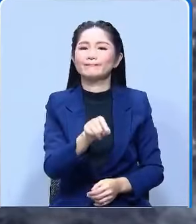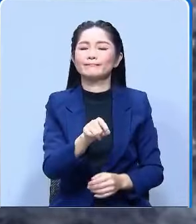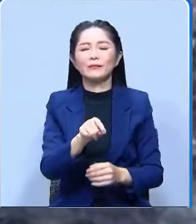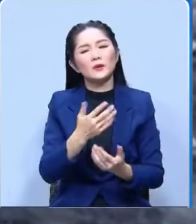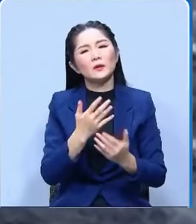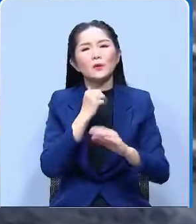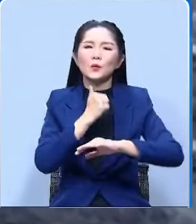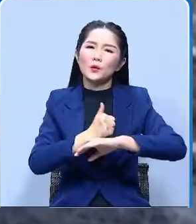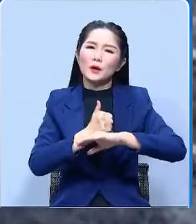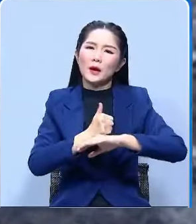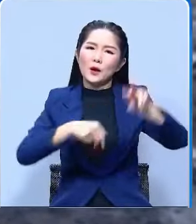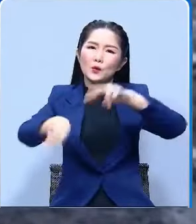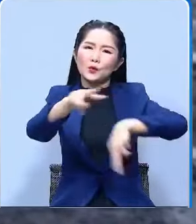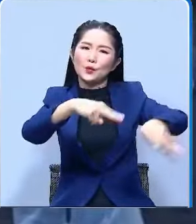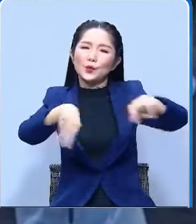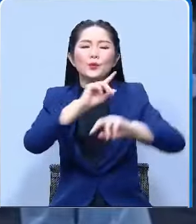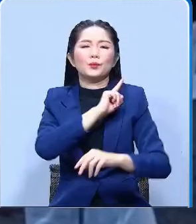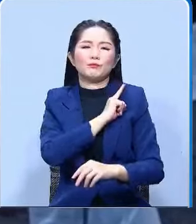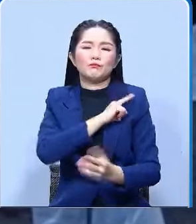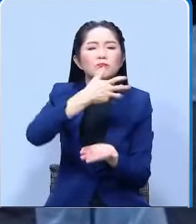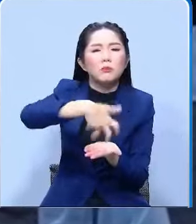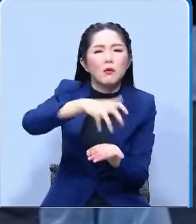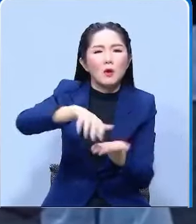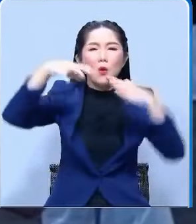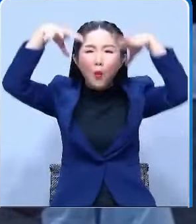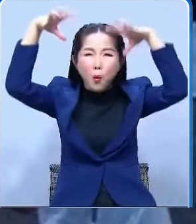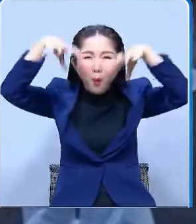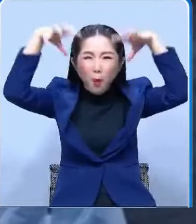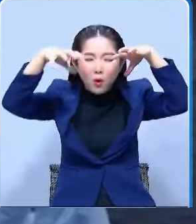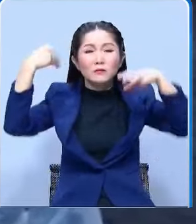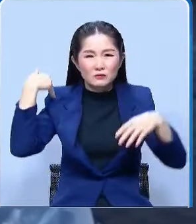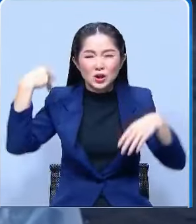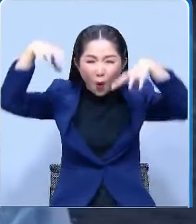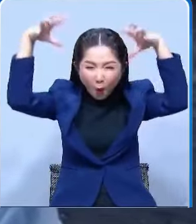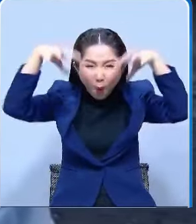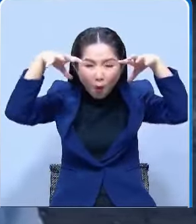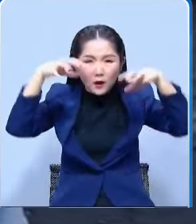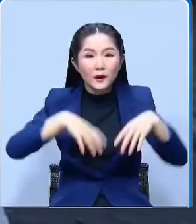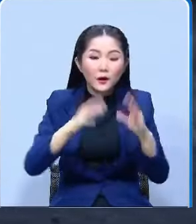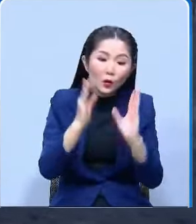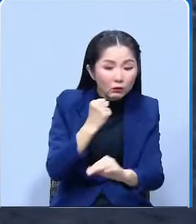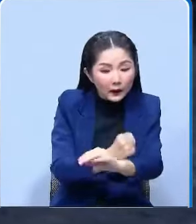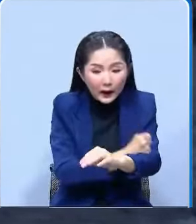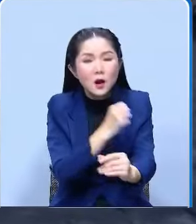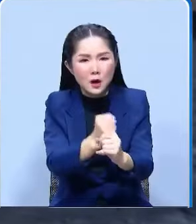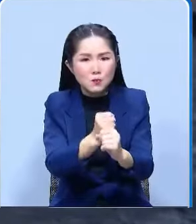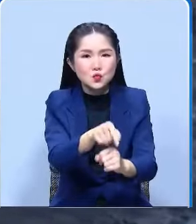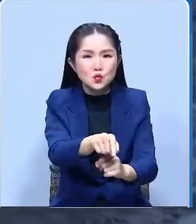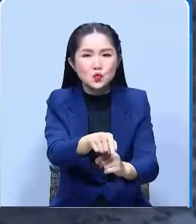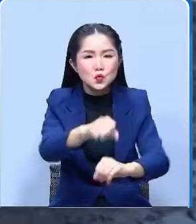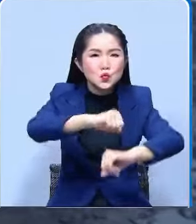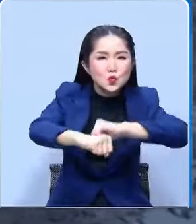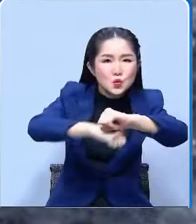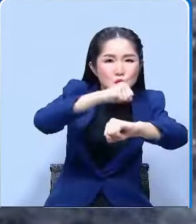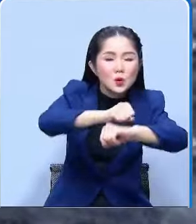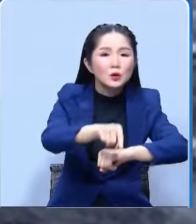ก่อนเกิดเหตุฝนตกลงมาอย่างหนักค่ะผู้ตายอยู่ระหว่างเทเสาคอนกรีตกับเพื่อนคนงานที่อยู่ที่ไซต์งานก็รีบวิ่งไป